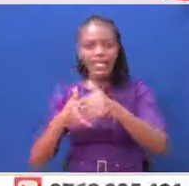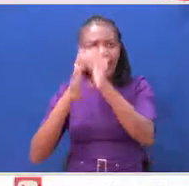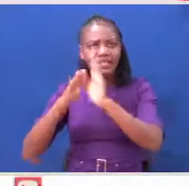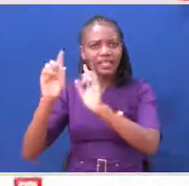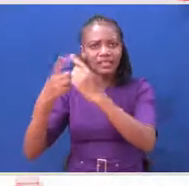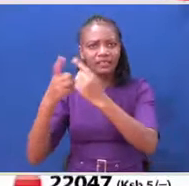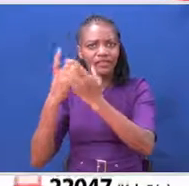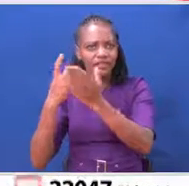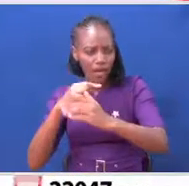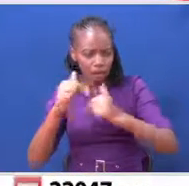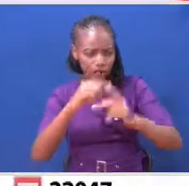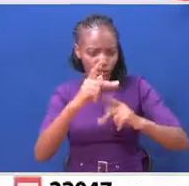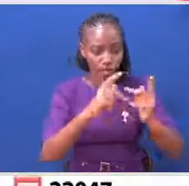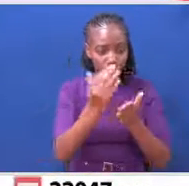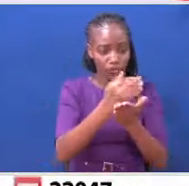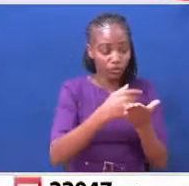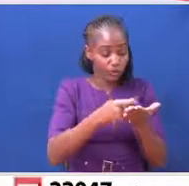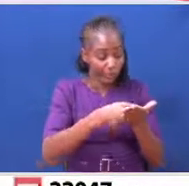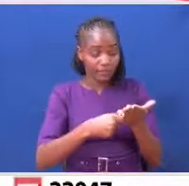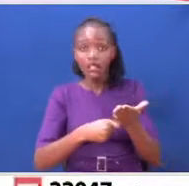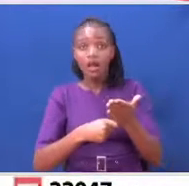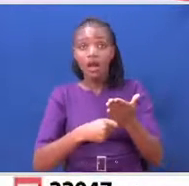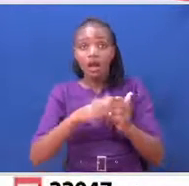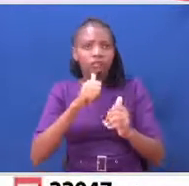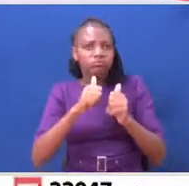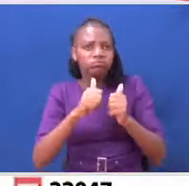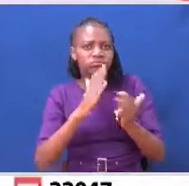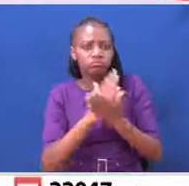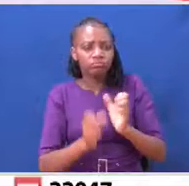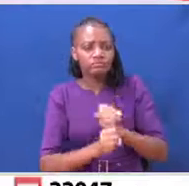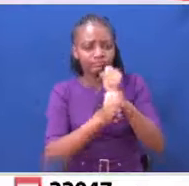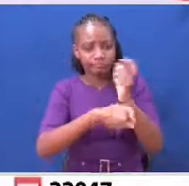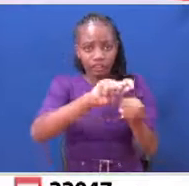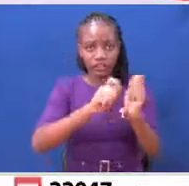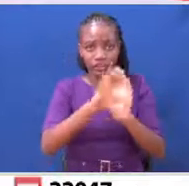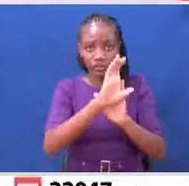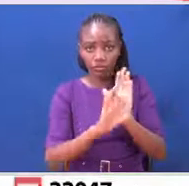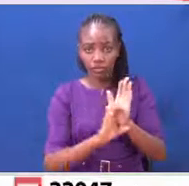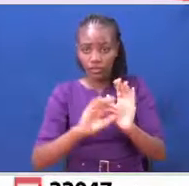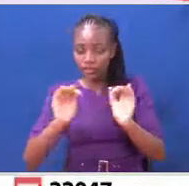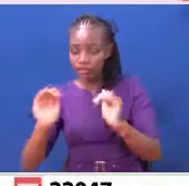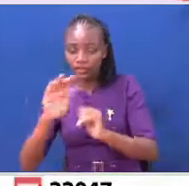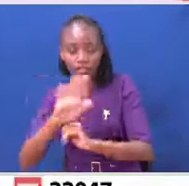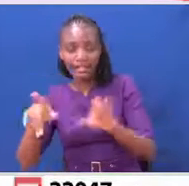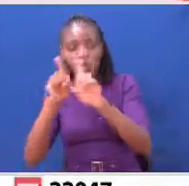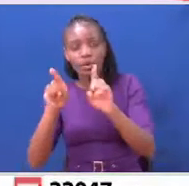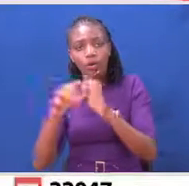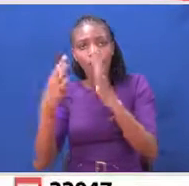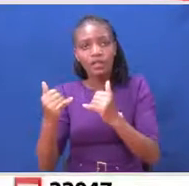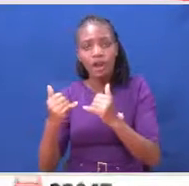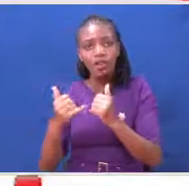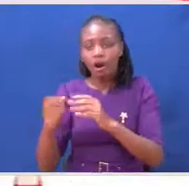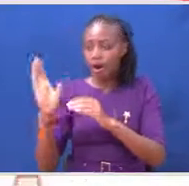Mbalimbali wameendeleza zoezi la kukusanya saini za kuunga mkono marekebisho ya katiba katika kaunti zao. Tayari